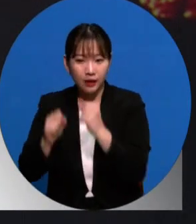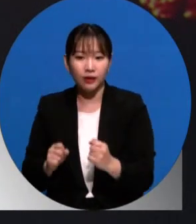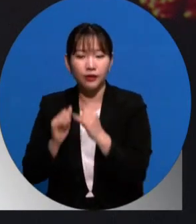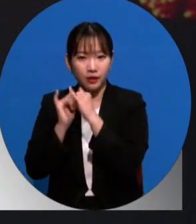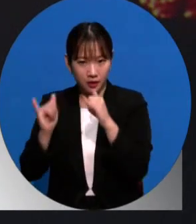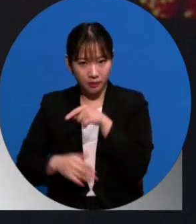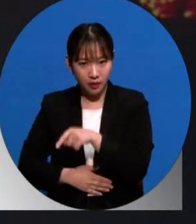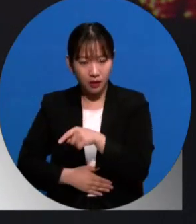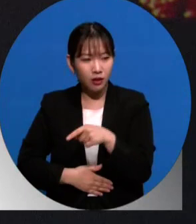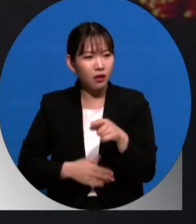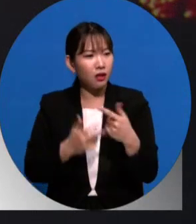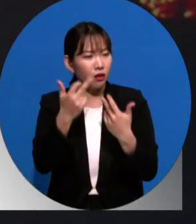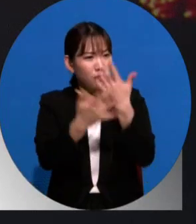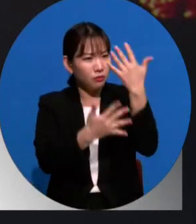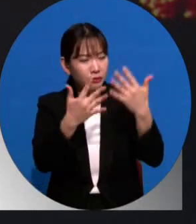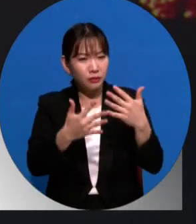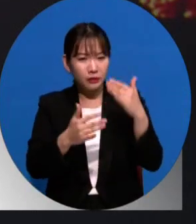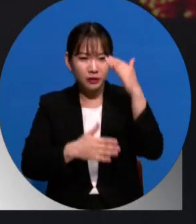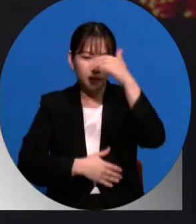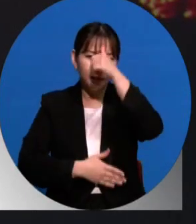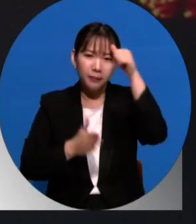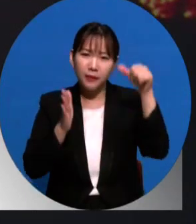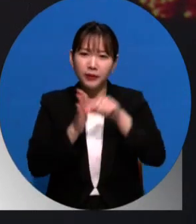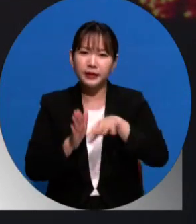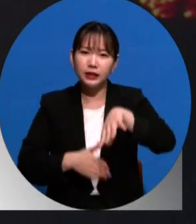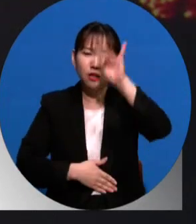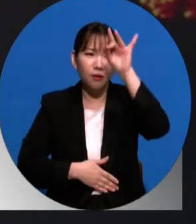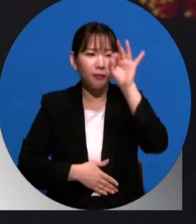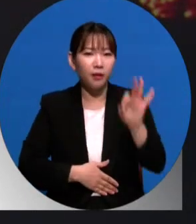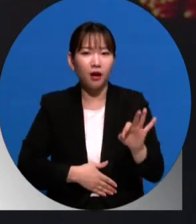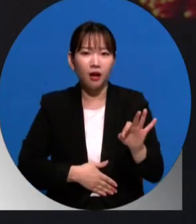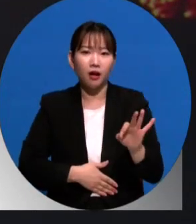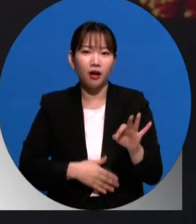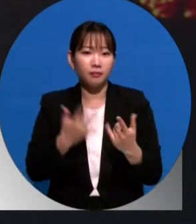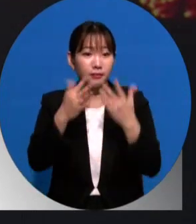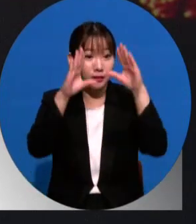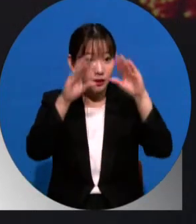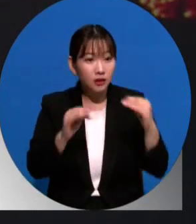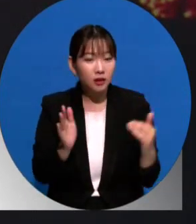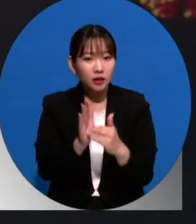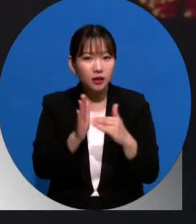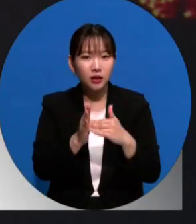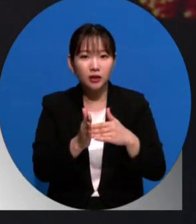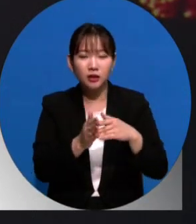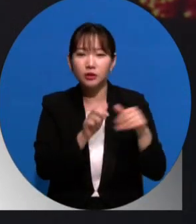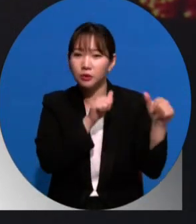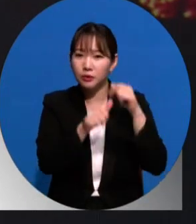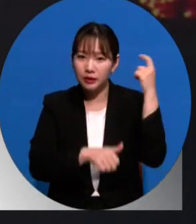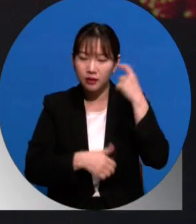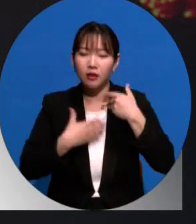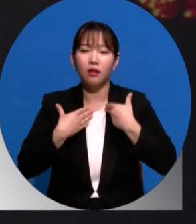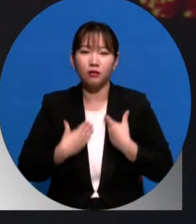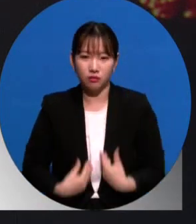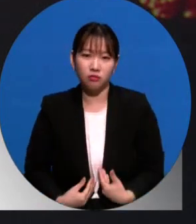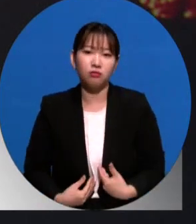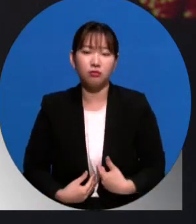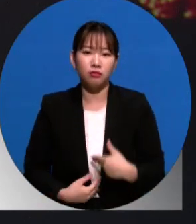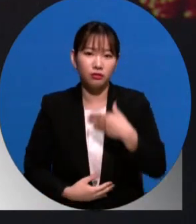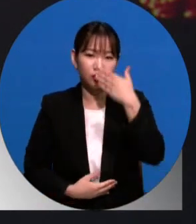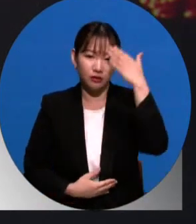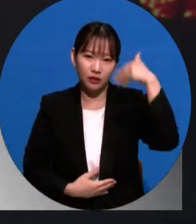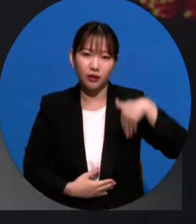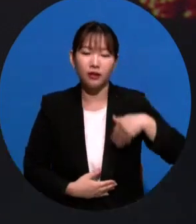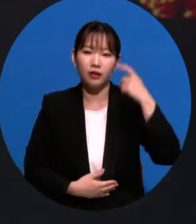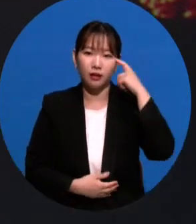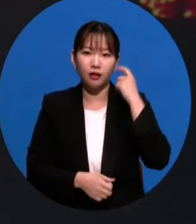주민들은 이런 산불은 평생 처음 겪었다며 진화가 마무리됐다는 소식에 안도의 한숨을 내쉬었습니다. 박종호